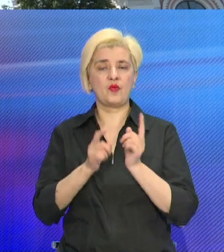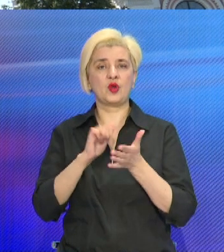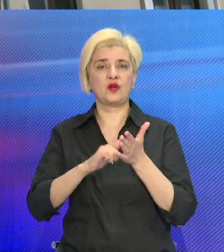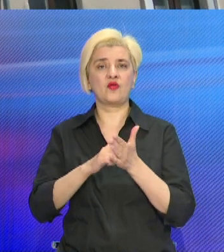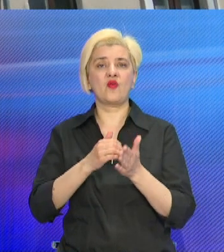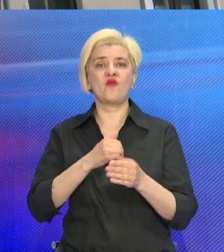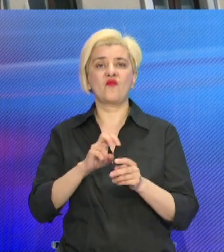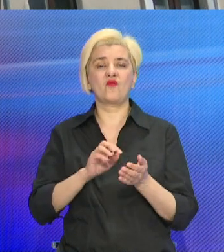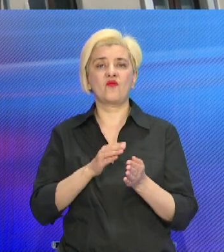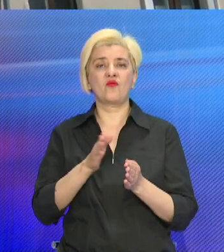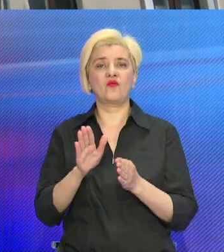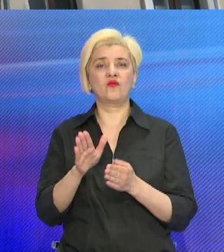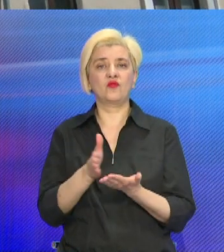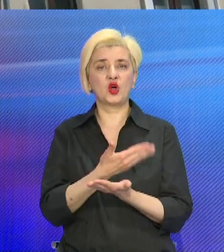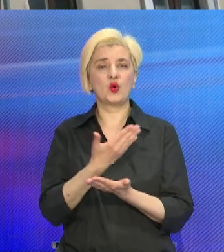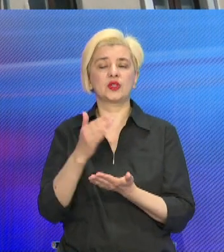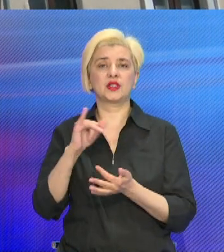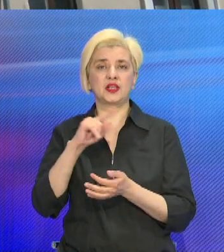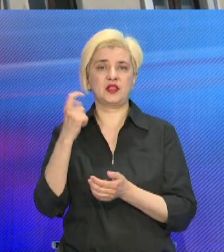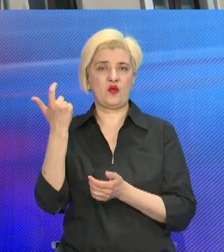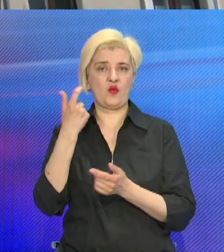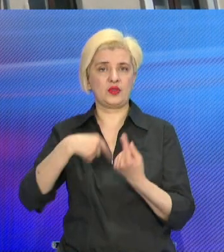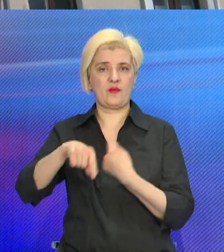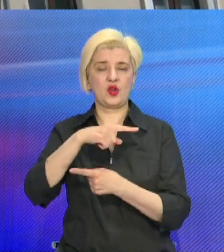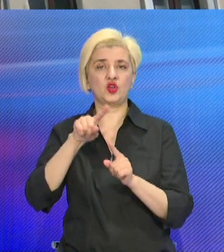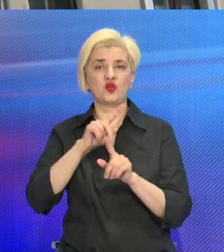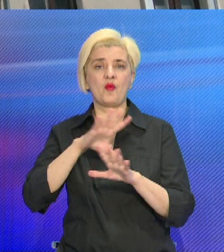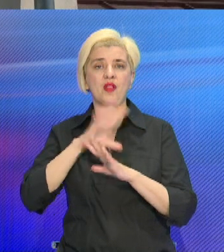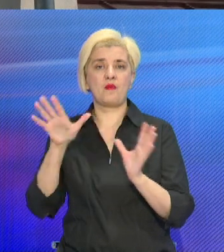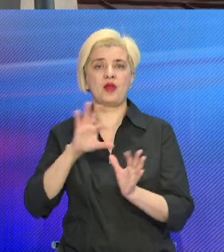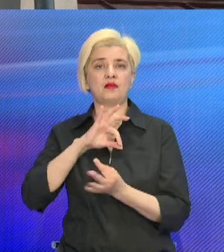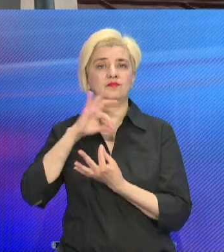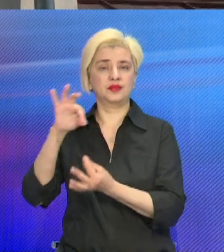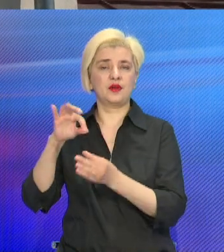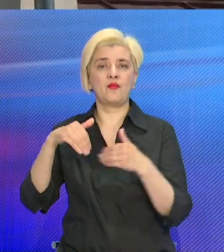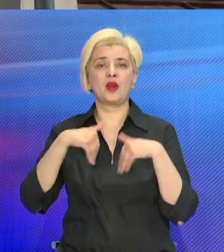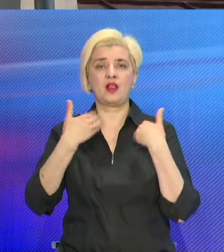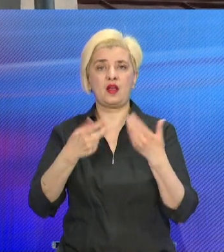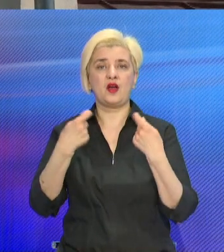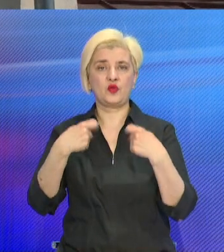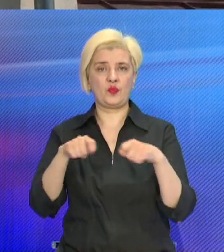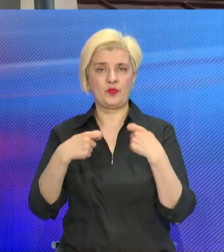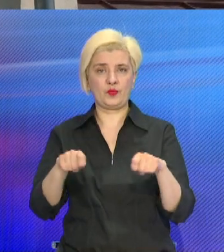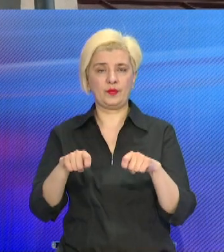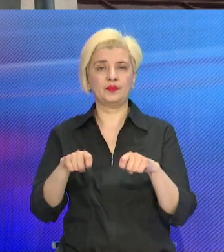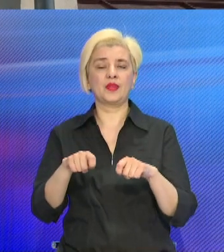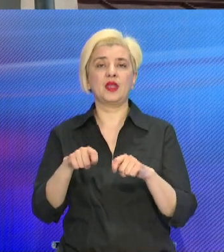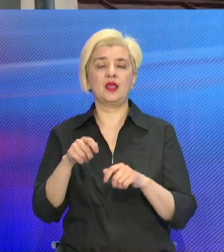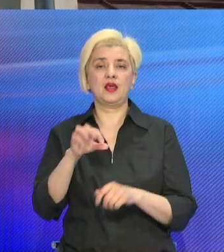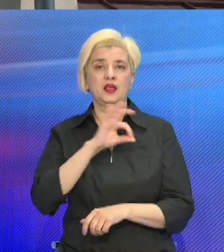гаспадарчага абароту. Каб будынкі не пуставалі, іх прапануюць патэнцыйным пакупнікам. Капітальныя збудаванні могуць быць выкарыстаны